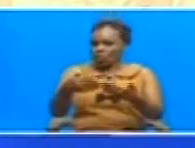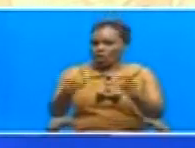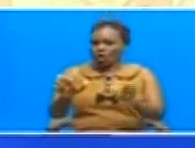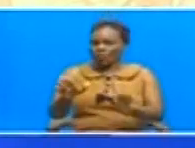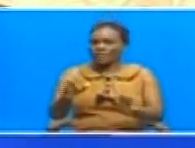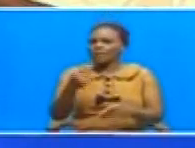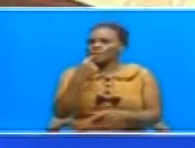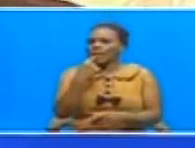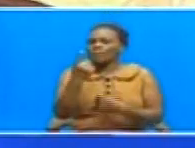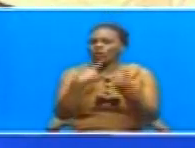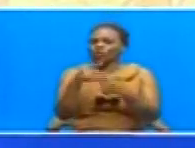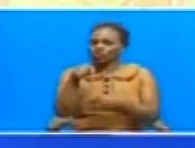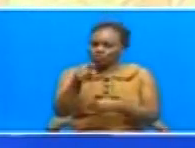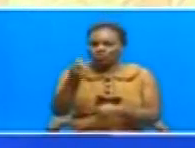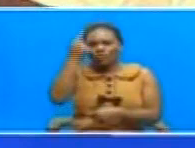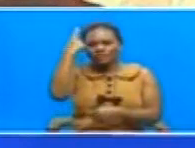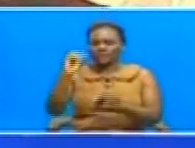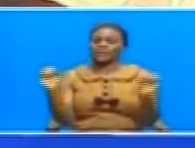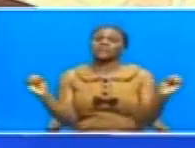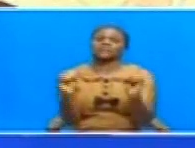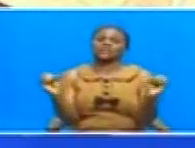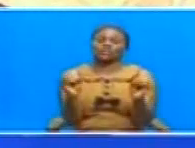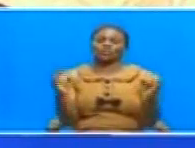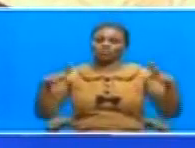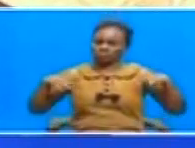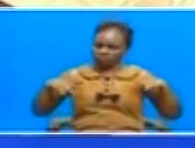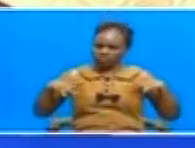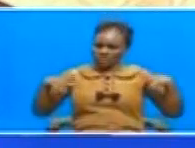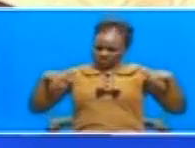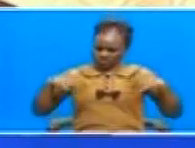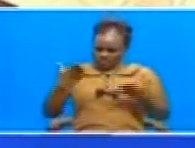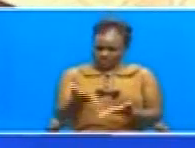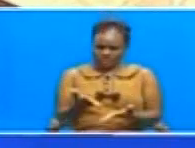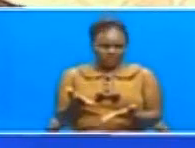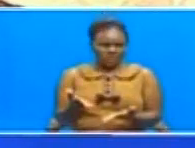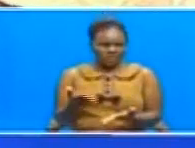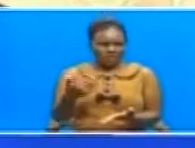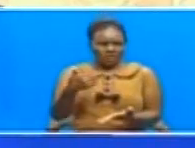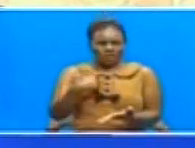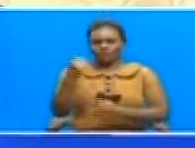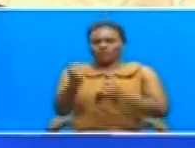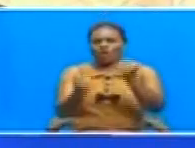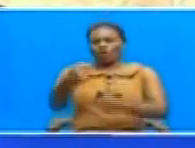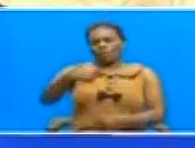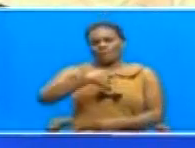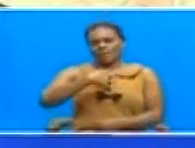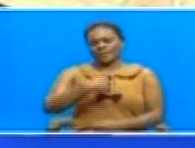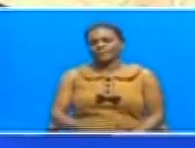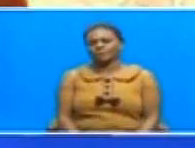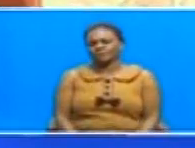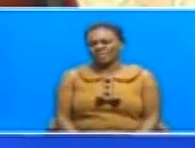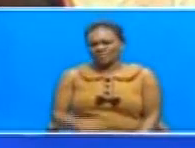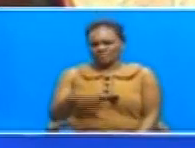mdomo ukizungumza maneno ya luxury huelewi luxury ni kitu gani. Luxury ni kama Range Rover ile mimi nimekuja nayo. Ni